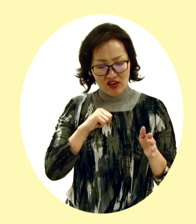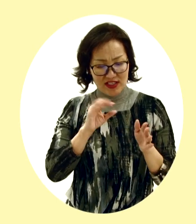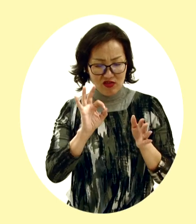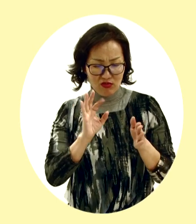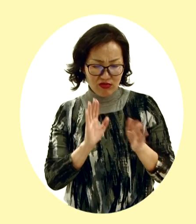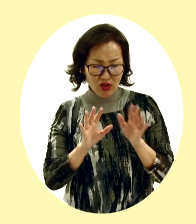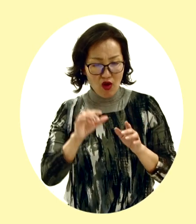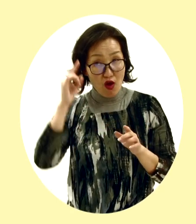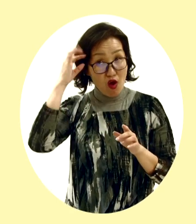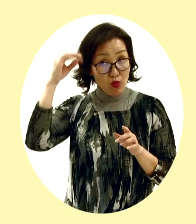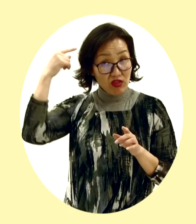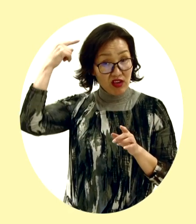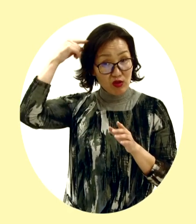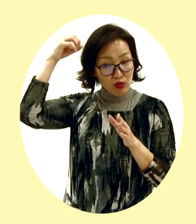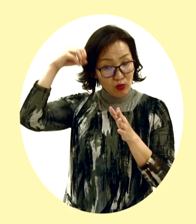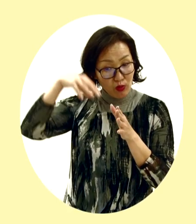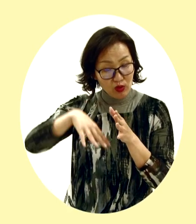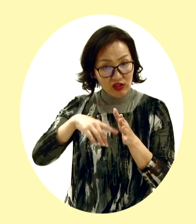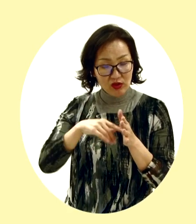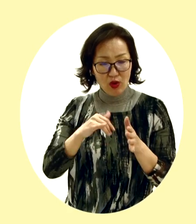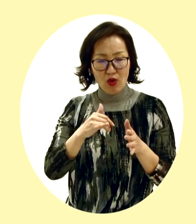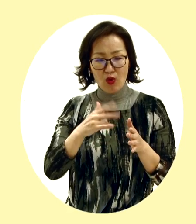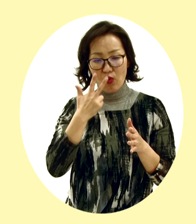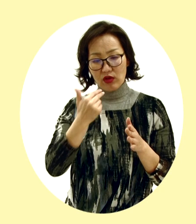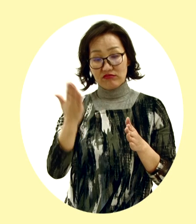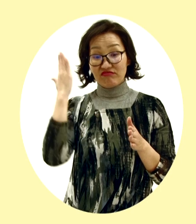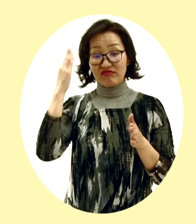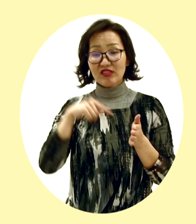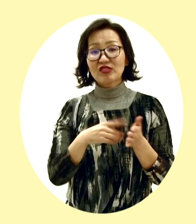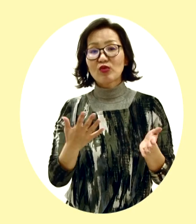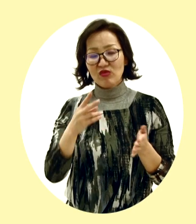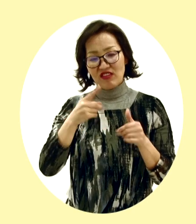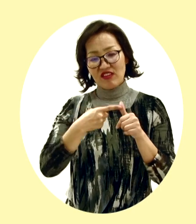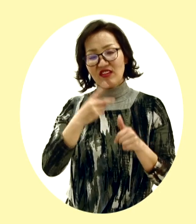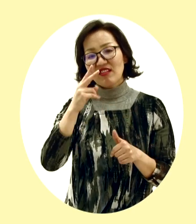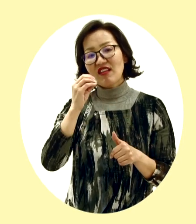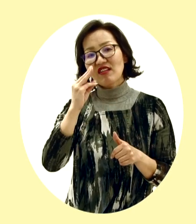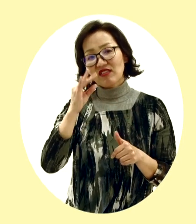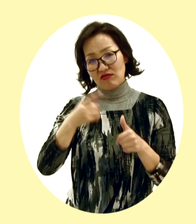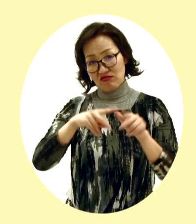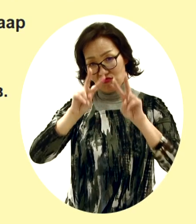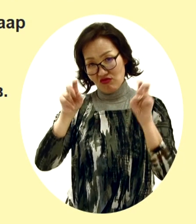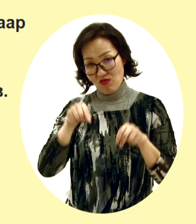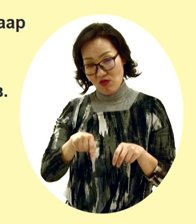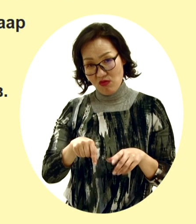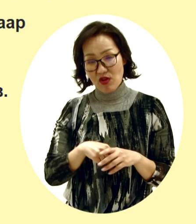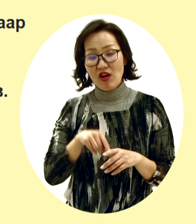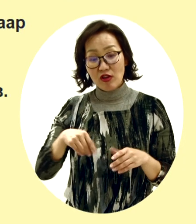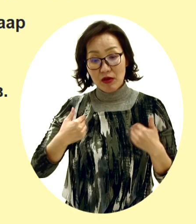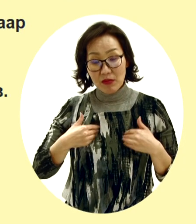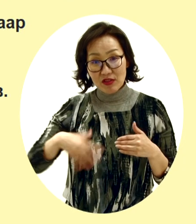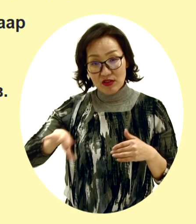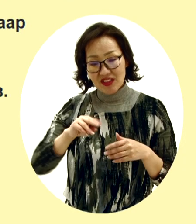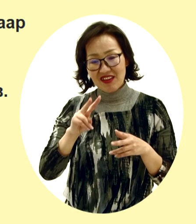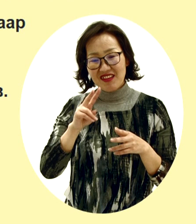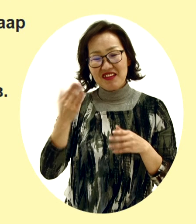зэвсэглэж оюуны их хурыг буулгадаг уран илтгэгчийг лектор гэж нэрэлдэг болжээ. За тэгвэл одоо багш